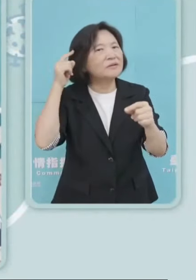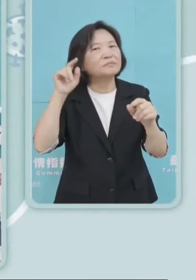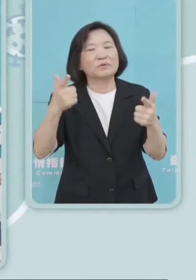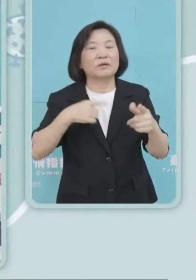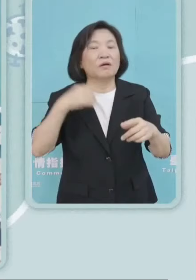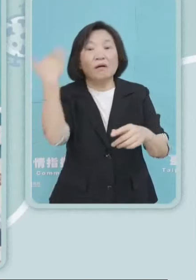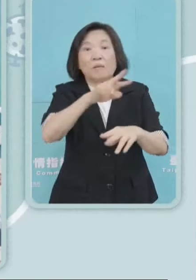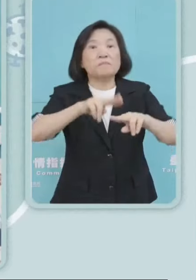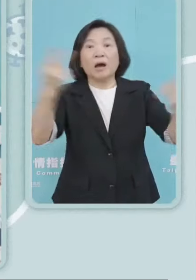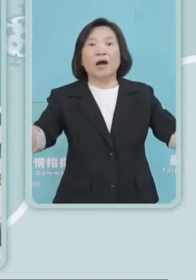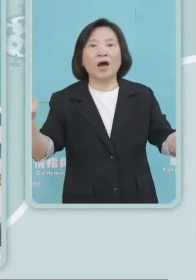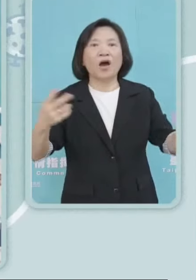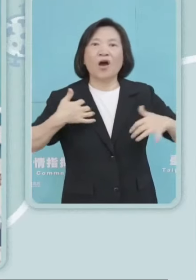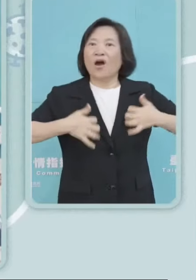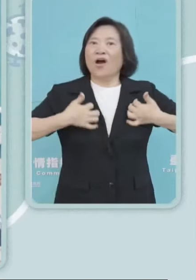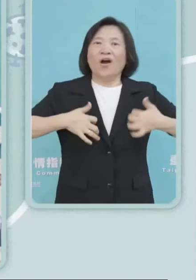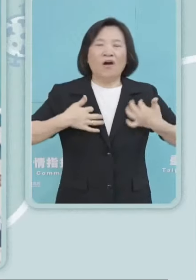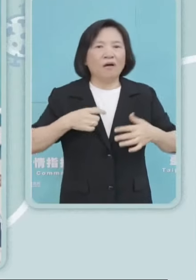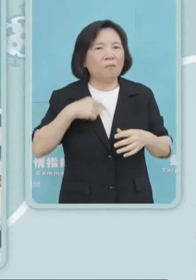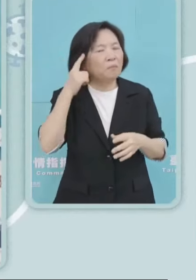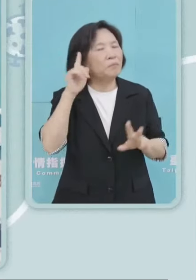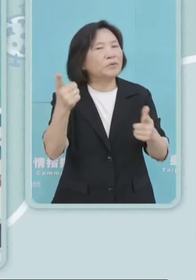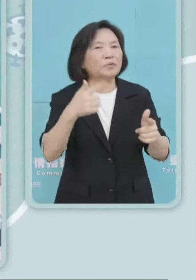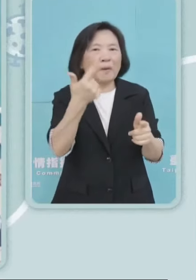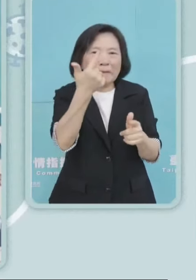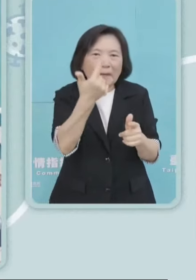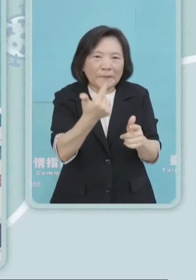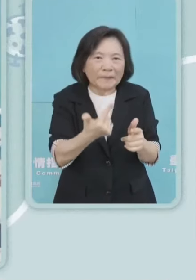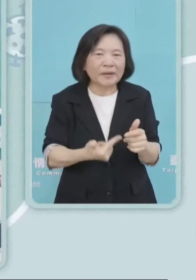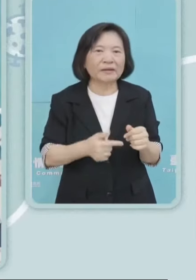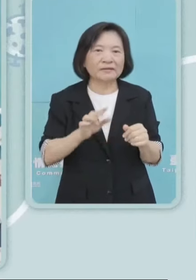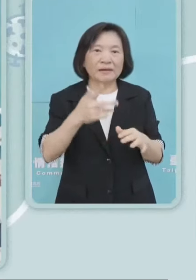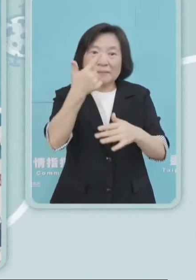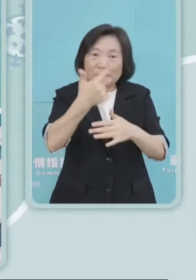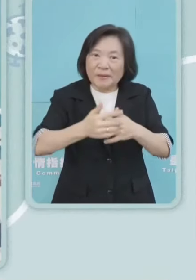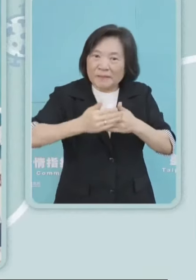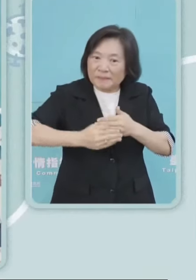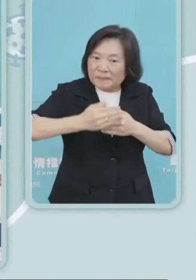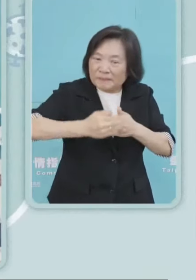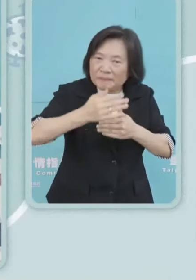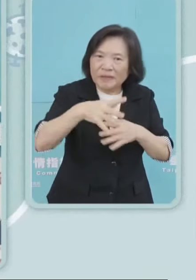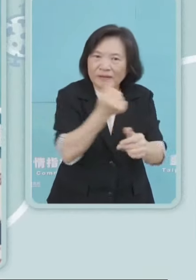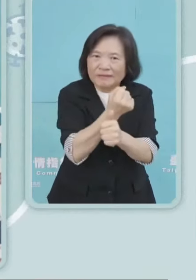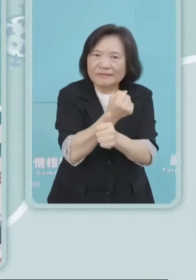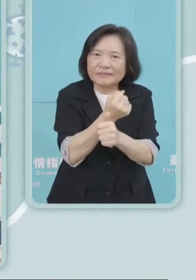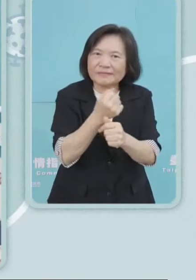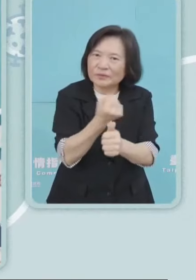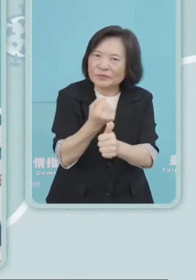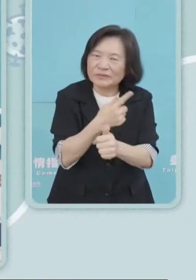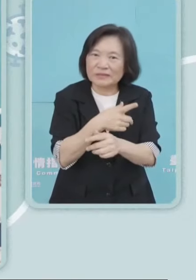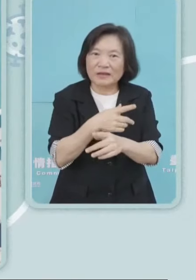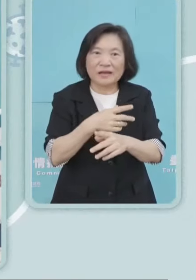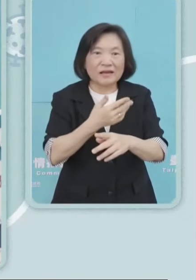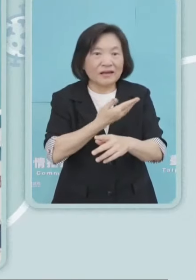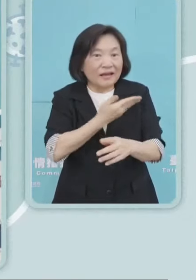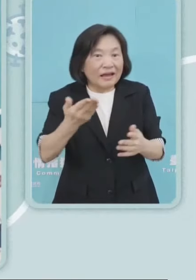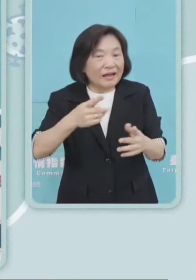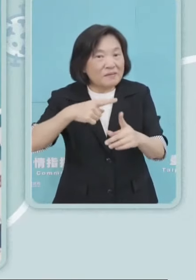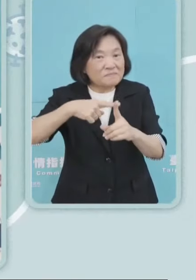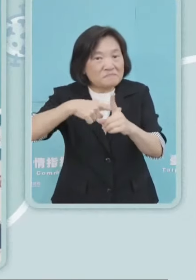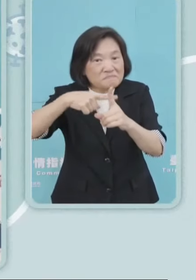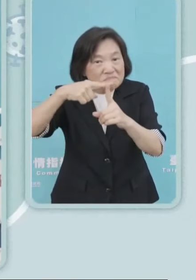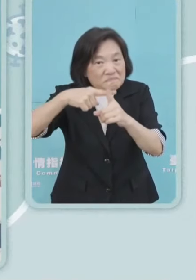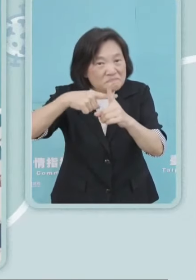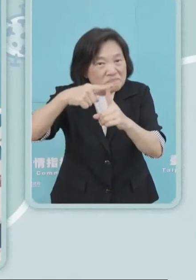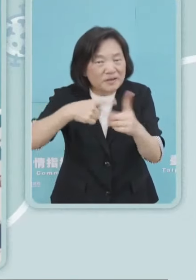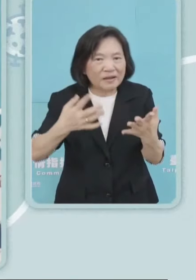那种一下子解封，你知道吗？但是我们这个到底慢慢解封要控制到什么程度才是安全的？我看这全世